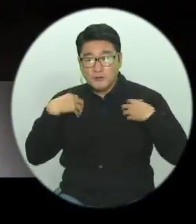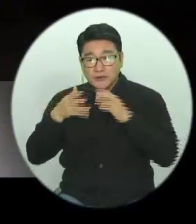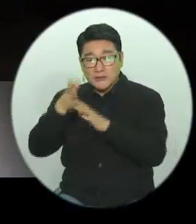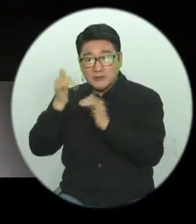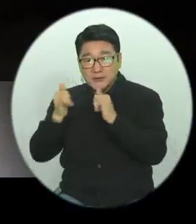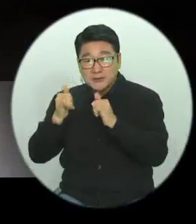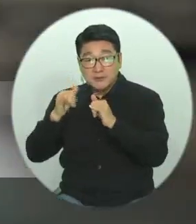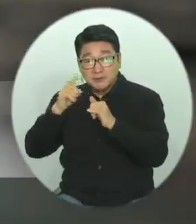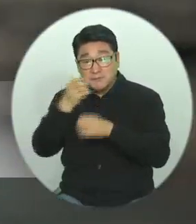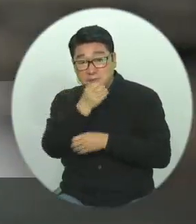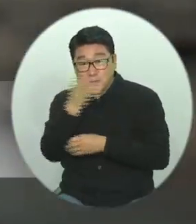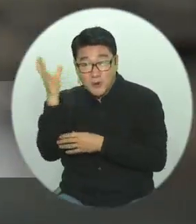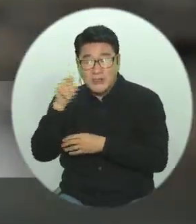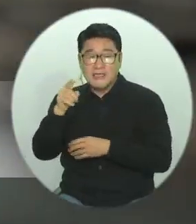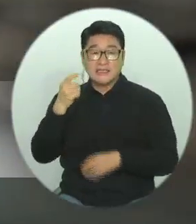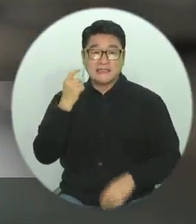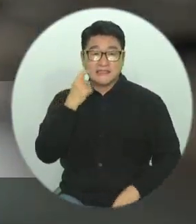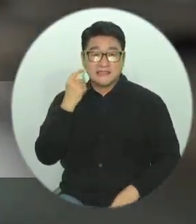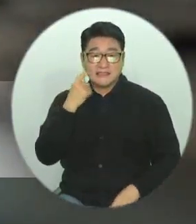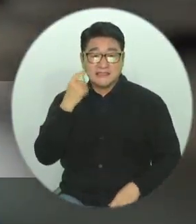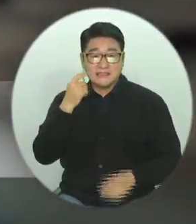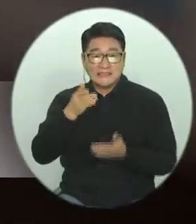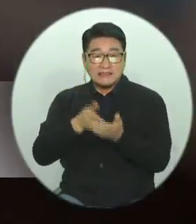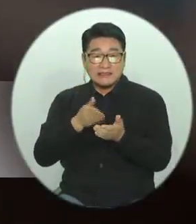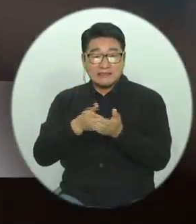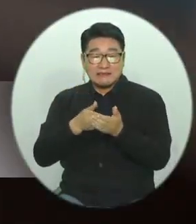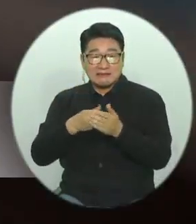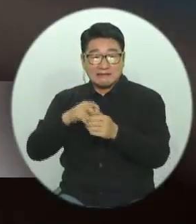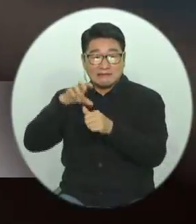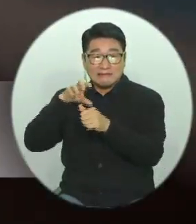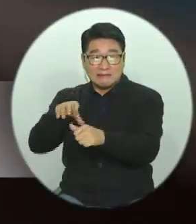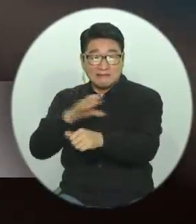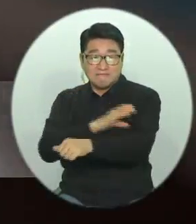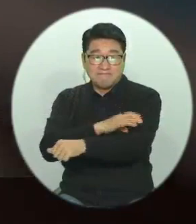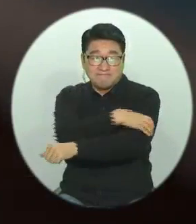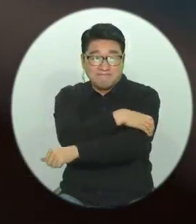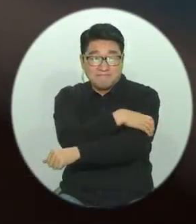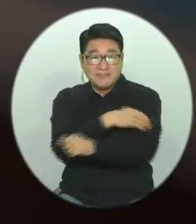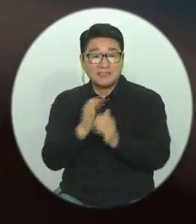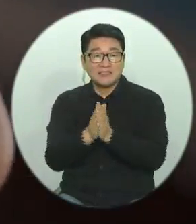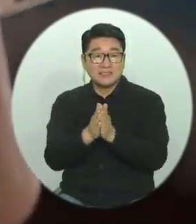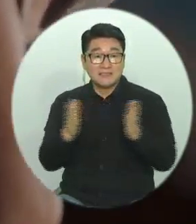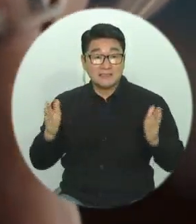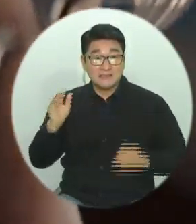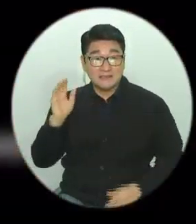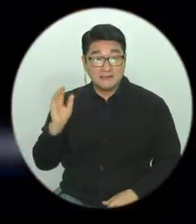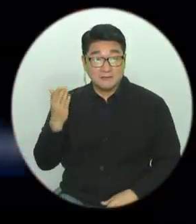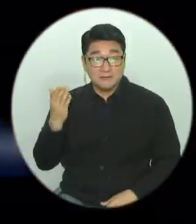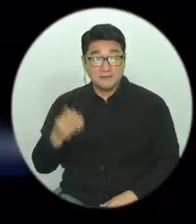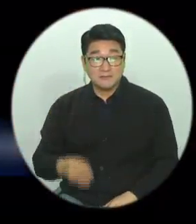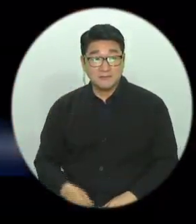목소리를 담아낸 보도를 가짜뉴스로 규정하면서 언론을 통제하기 시작한